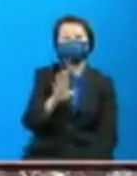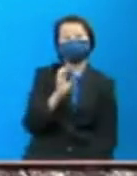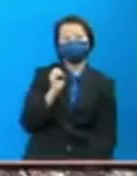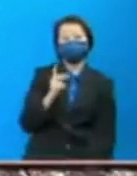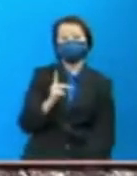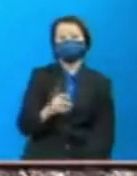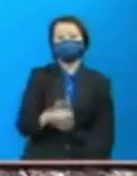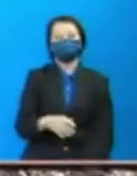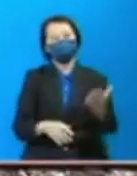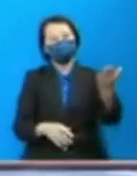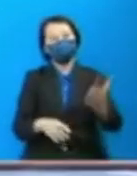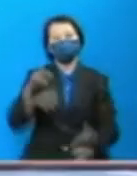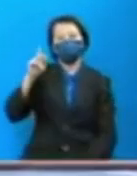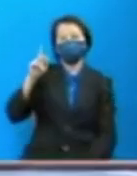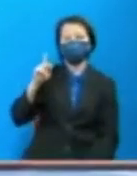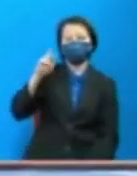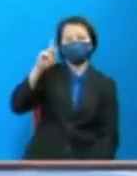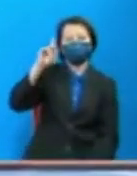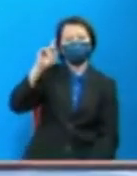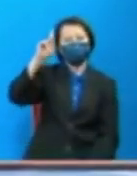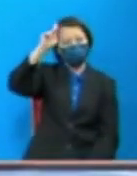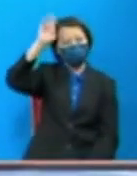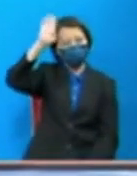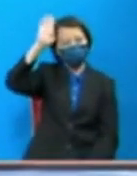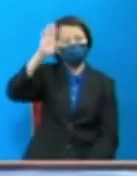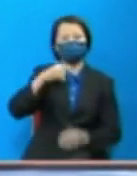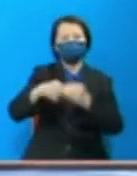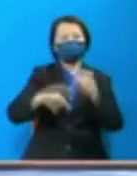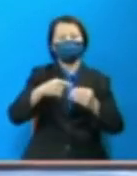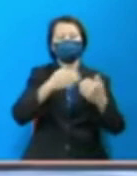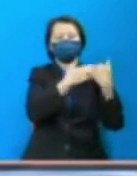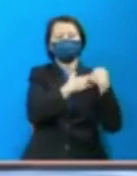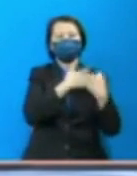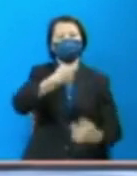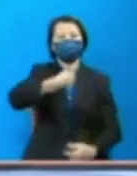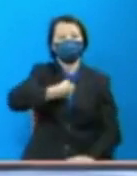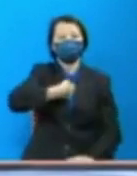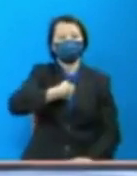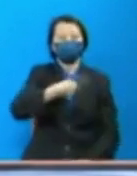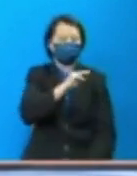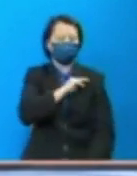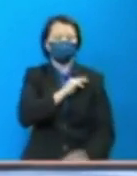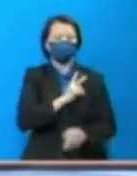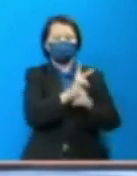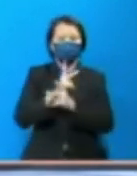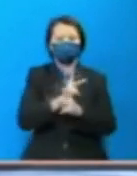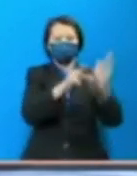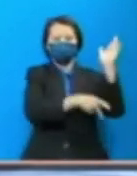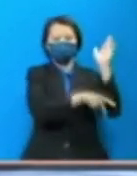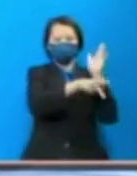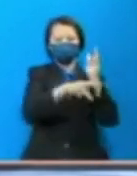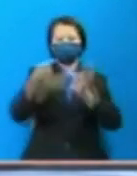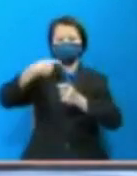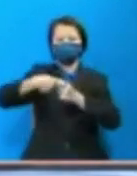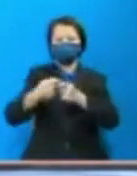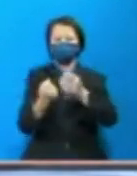Hai HP itu oleh karena tadi disebut mengenai tanggung jawab saya sebagai menteri yang menjaga palingan berkaitan